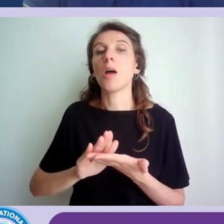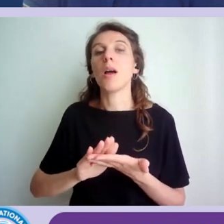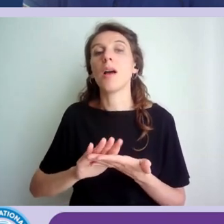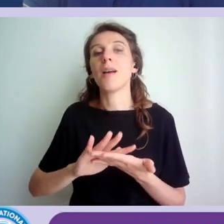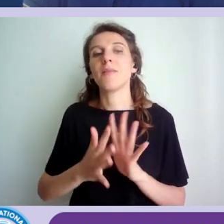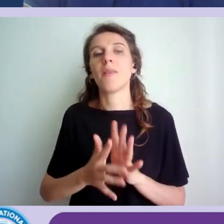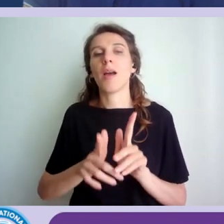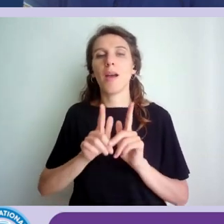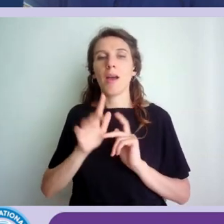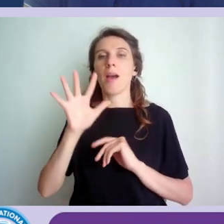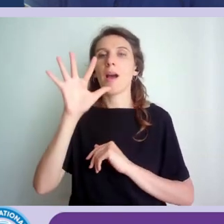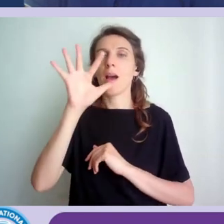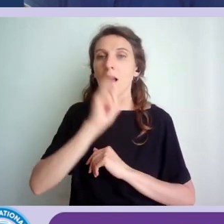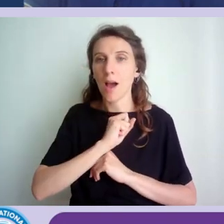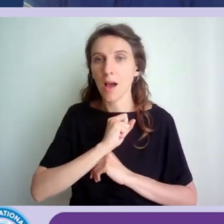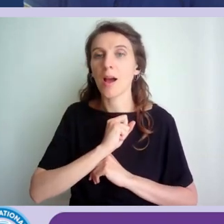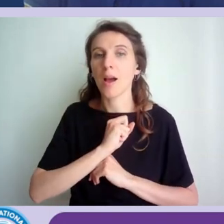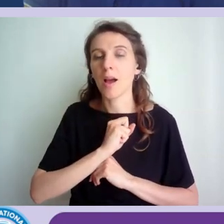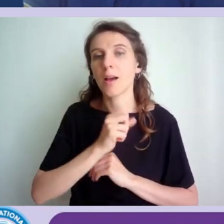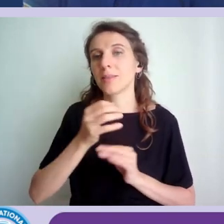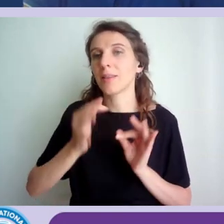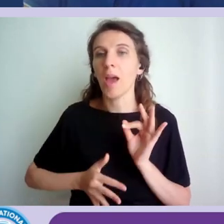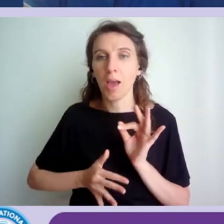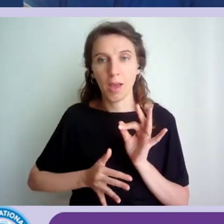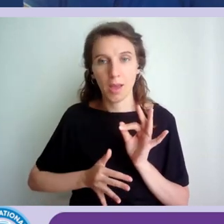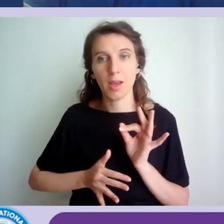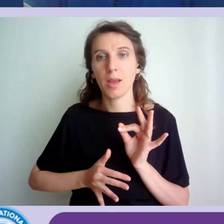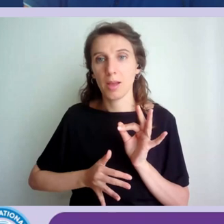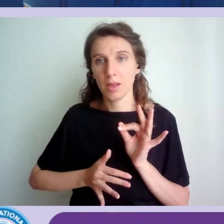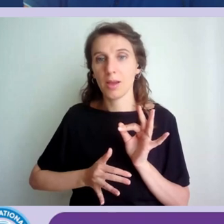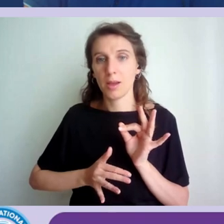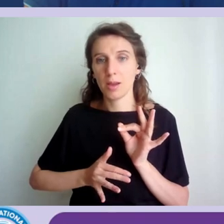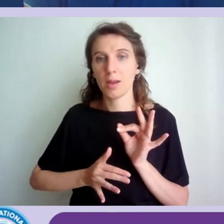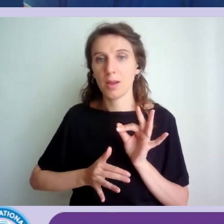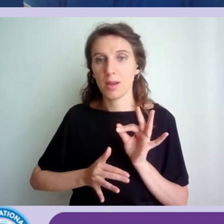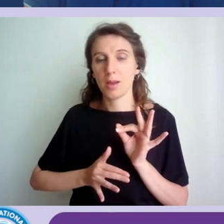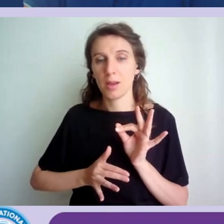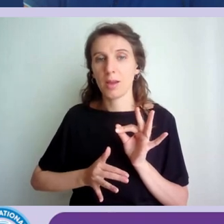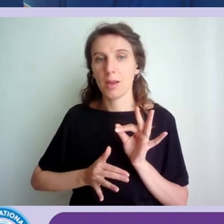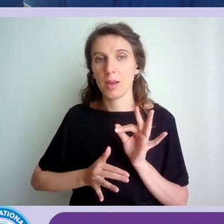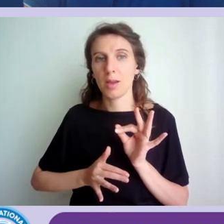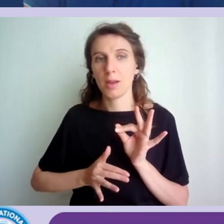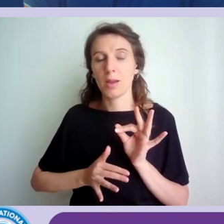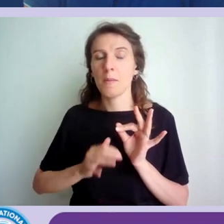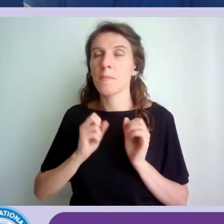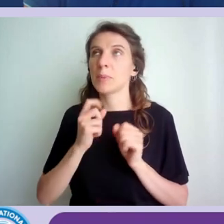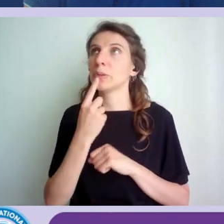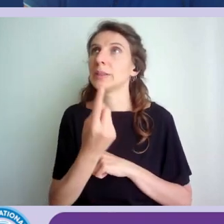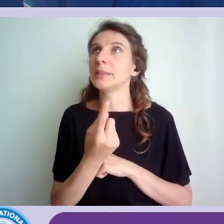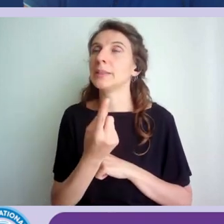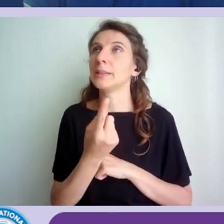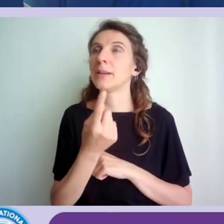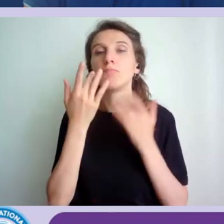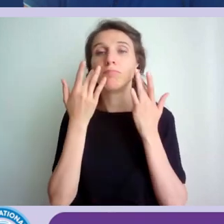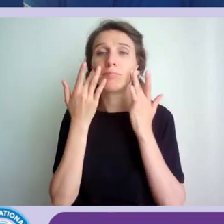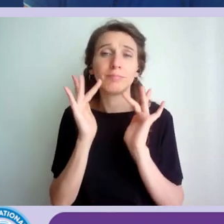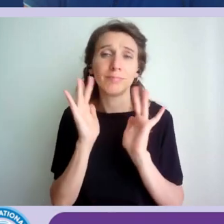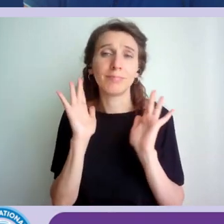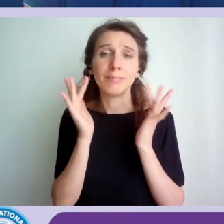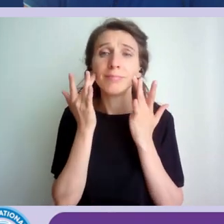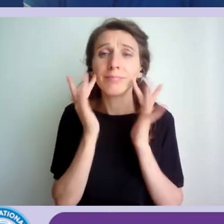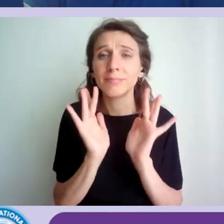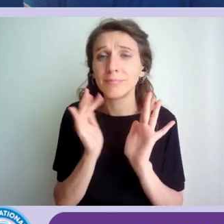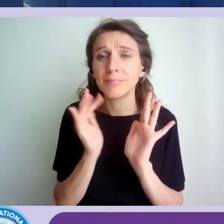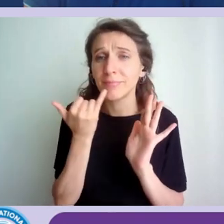comprensione è più immediata è più come dire È più semplice anche e